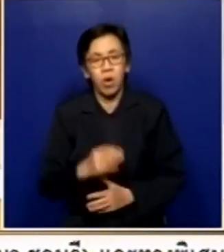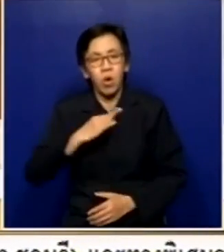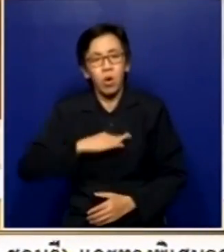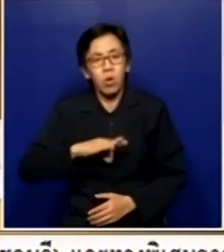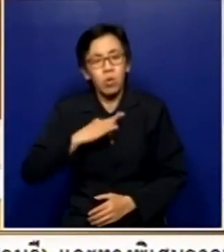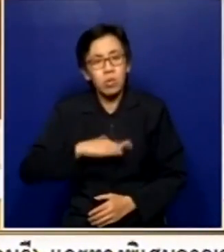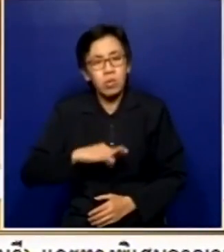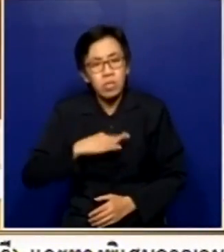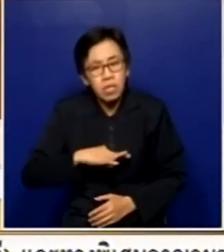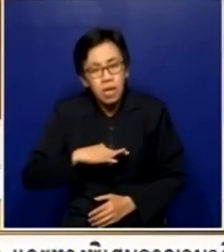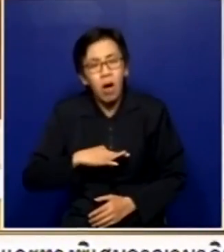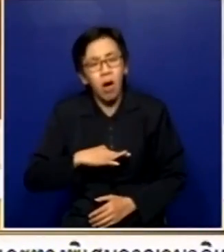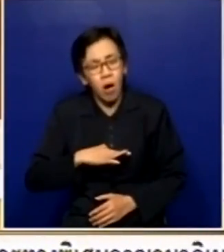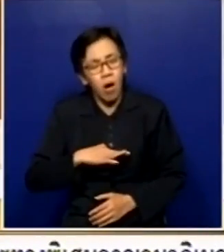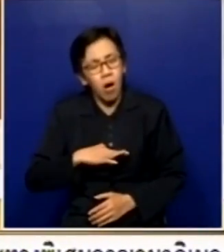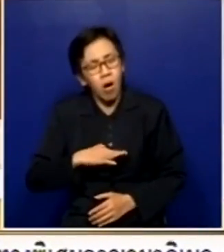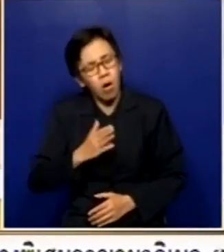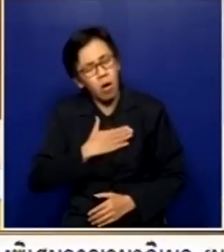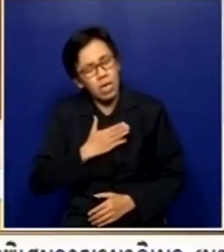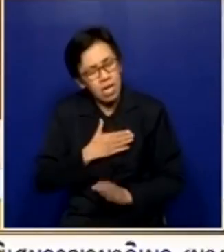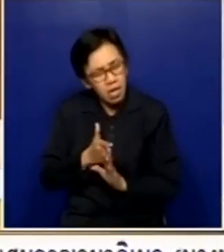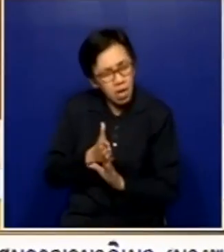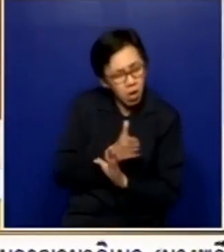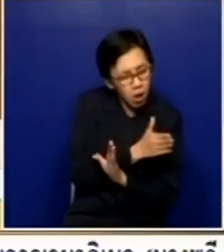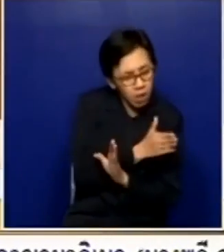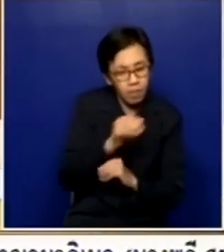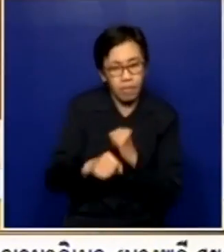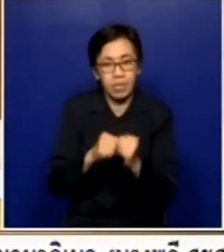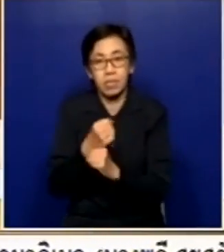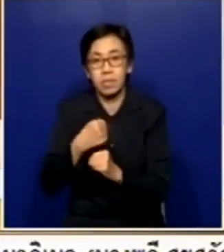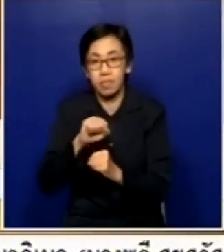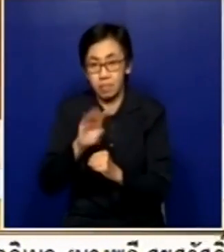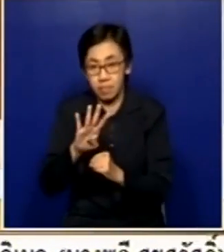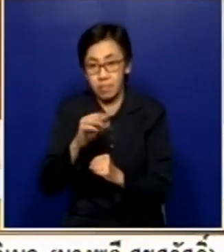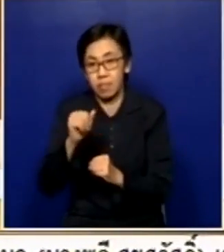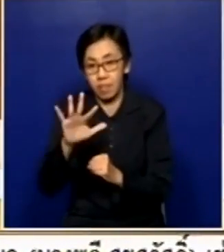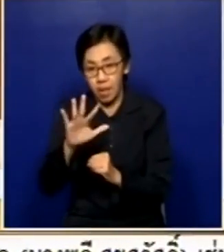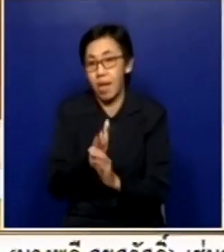ระยะ 14 15ปีที่ผ่านมานี้เอง